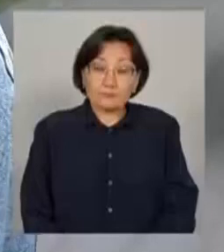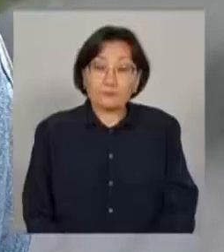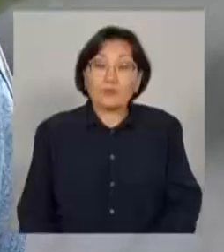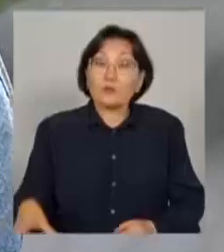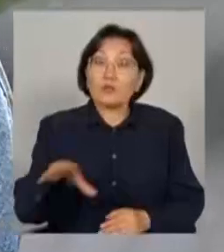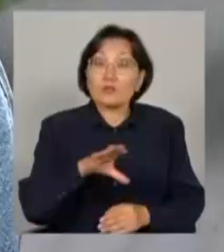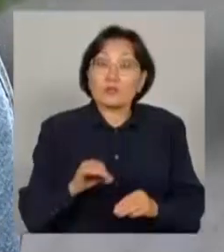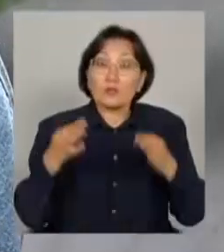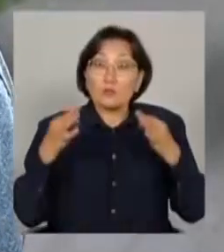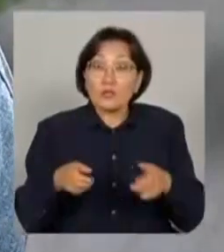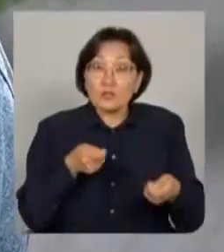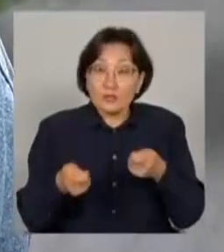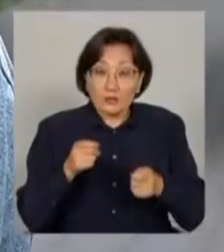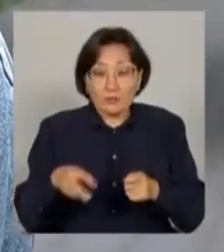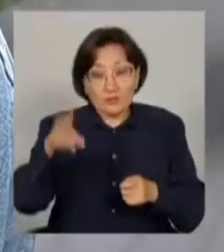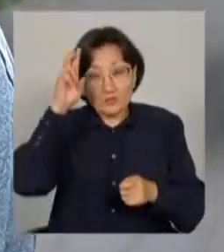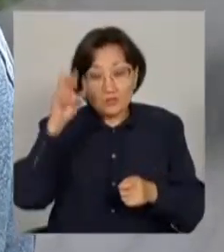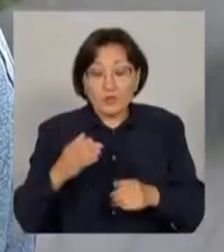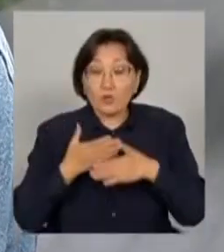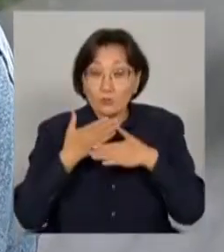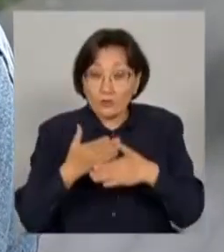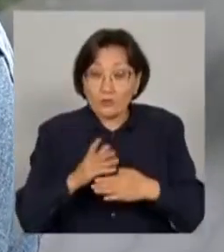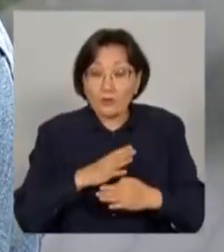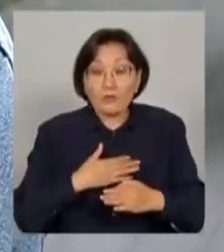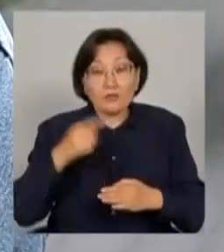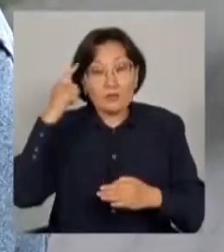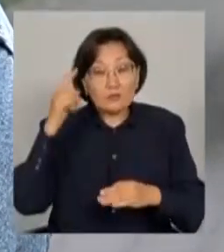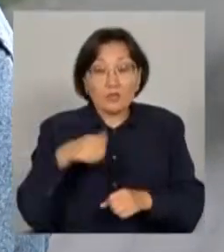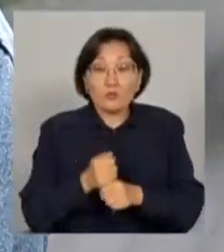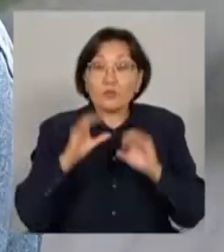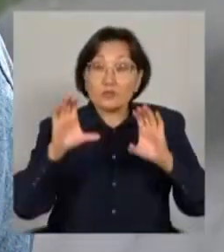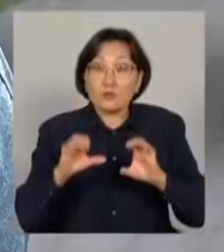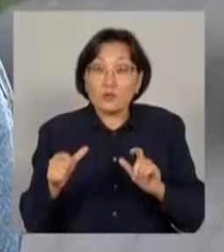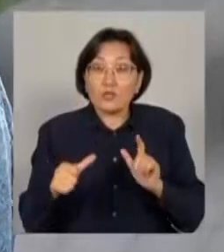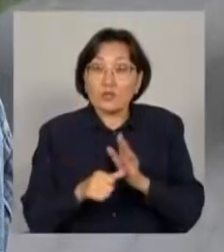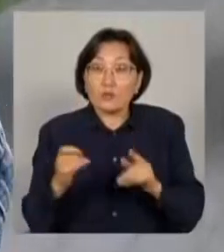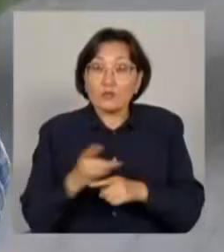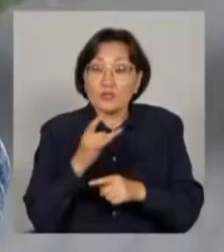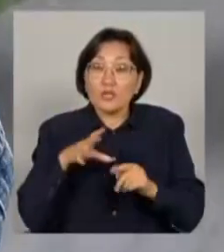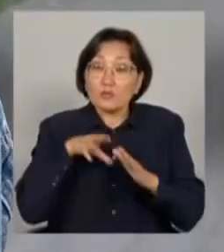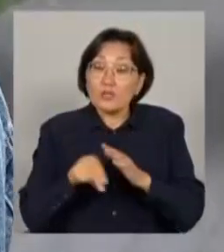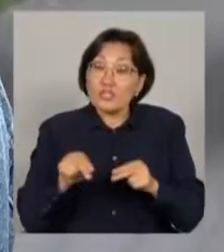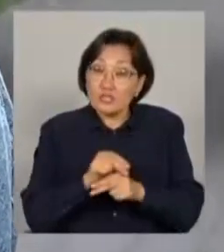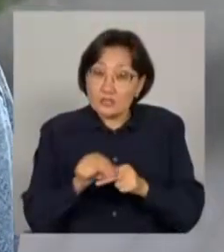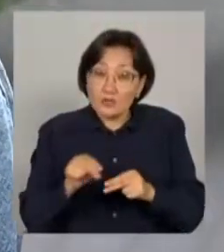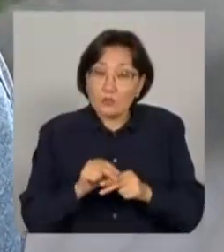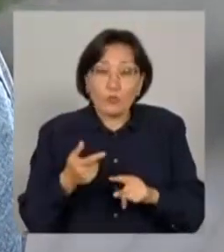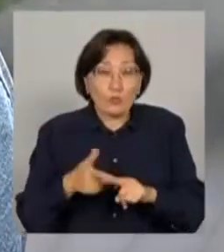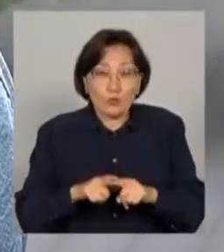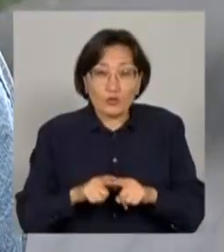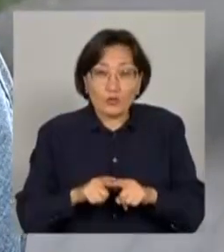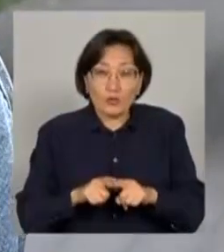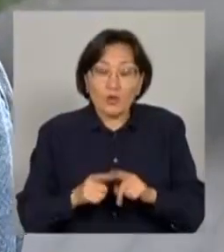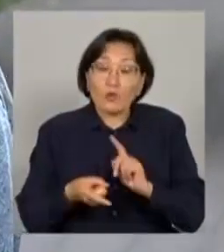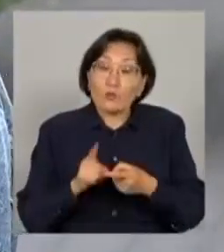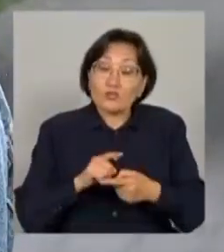Мұның барлығы демократиялық мемлекетімізге демеу болды. Менің ойымша атазанға 6 мәрте енгізілген өзгерістің бәрі айтарлықтай серпін